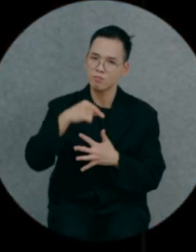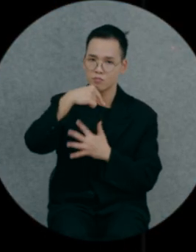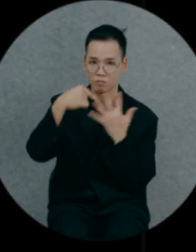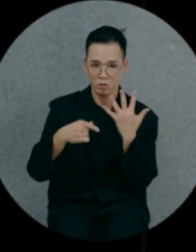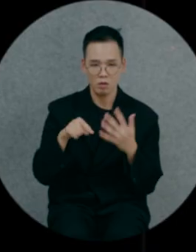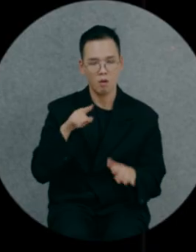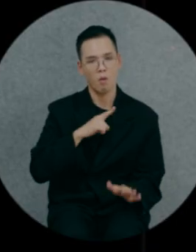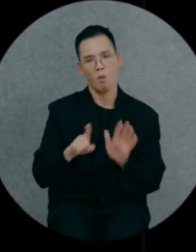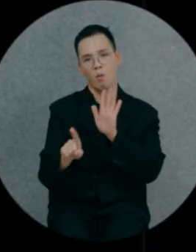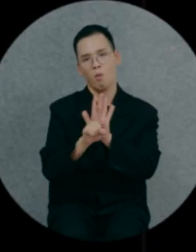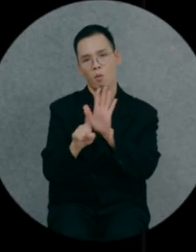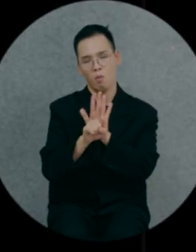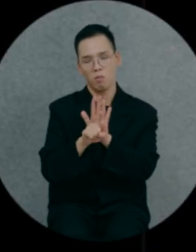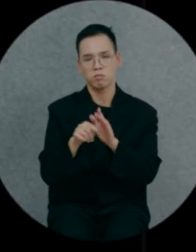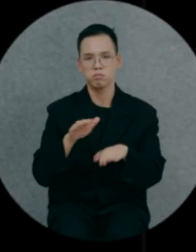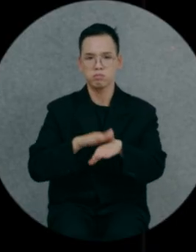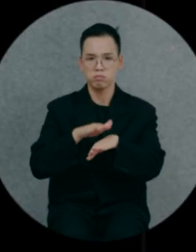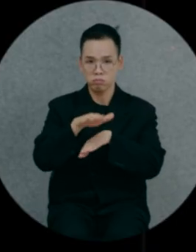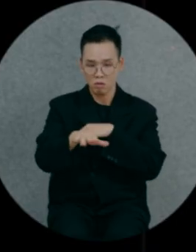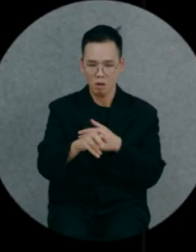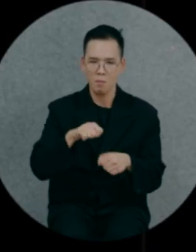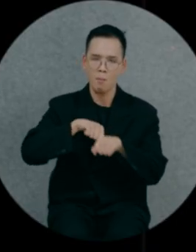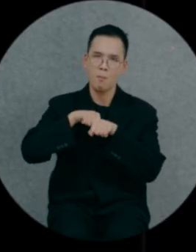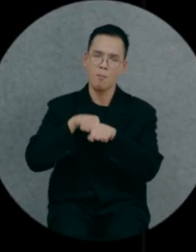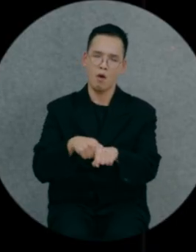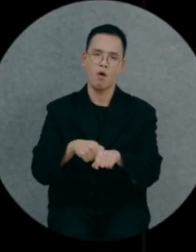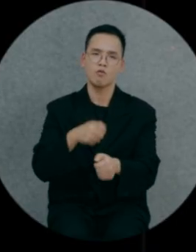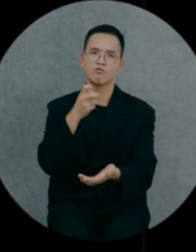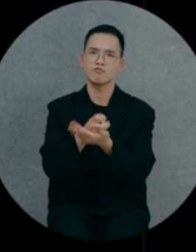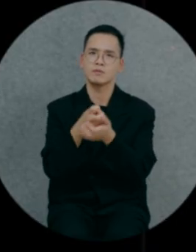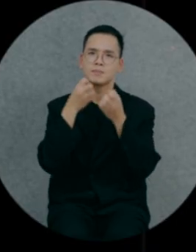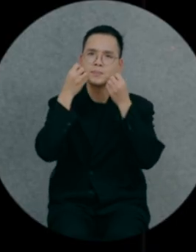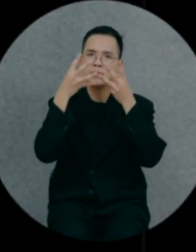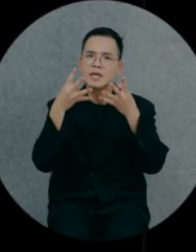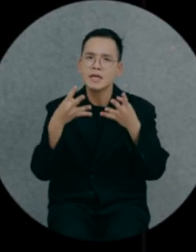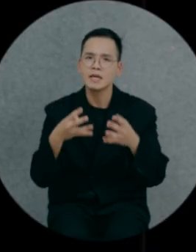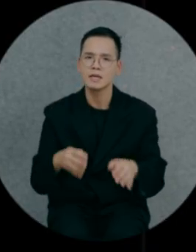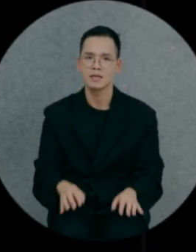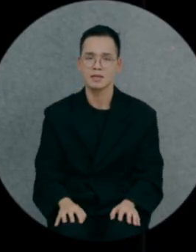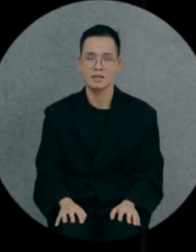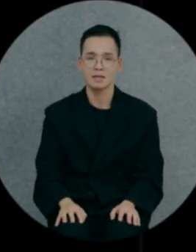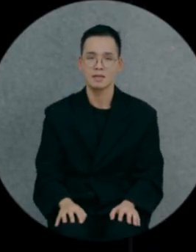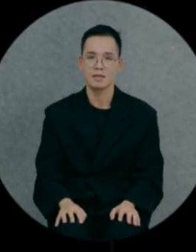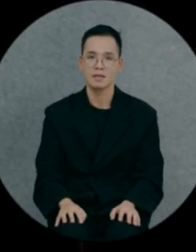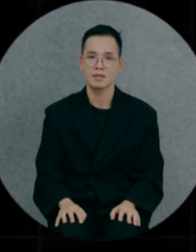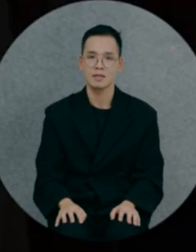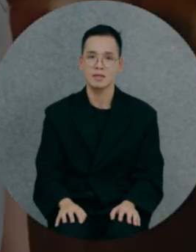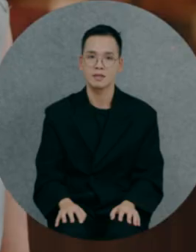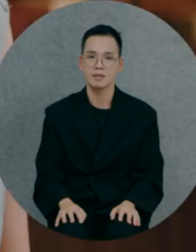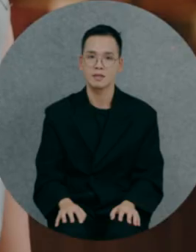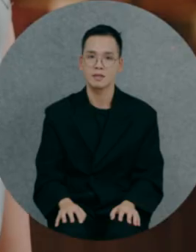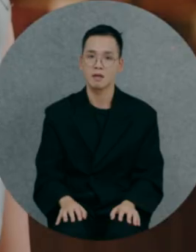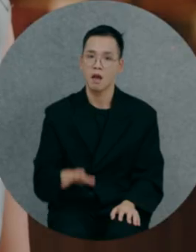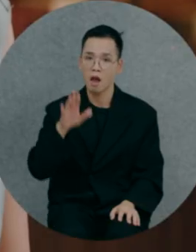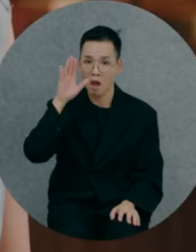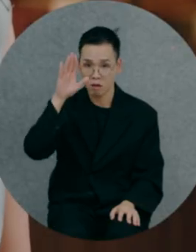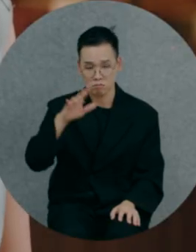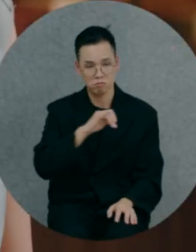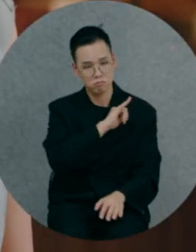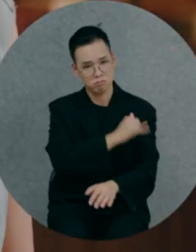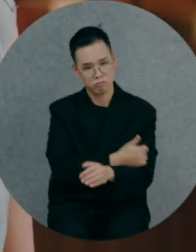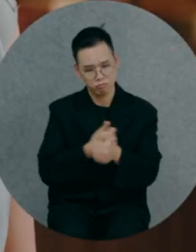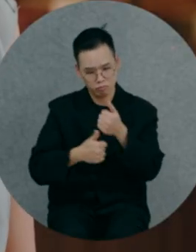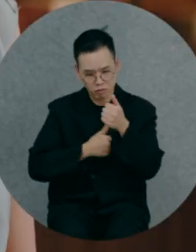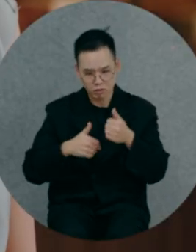계절 근로자의 선발 등의 개입에 대한 처벌 규정 등이 마련되는 등 일부 제도 개선이 이루어졌습니다.